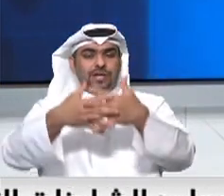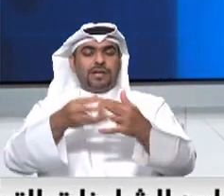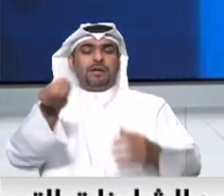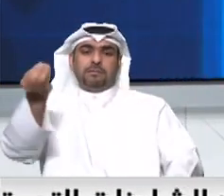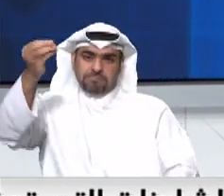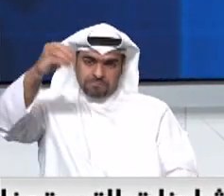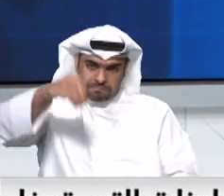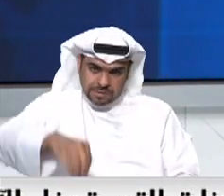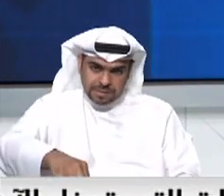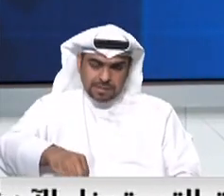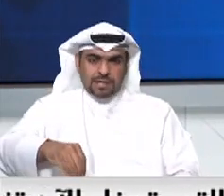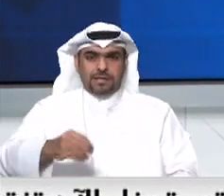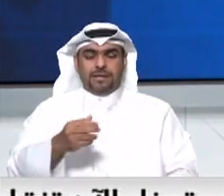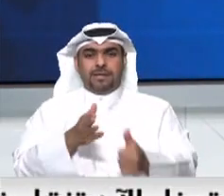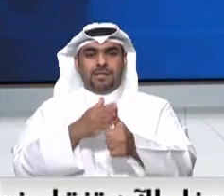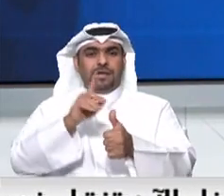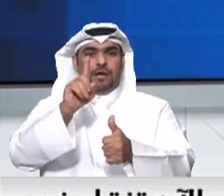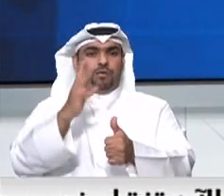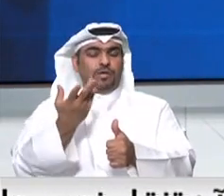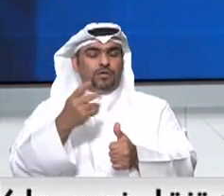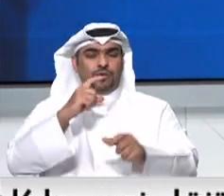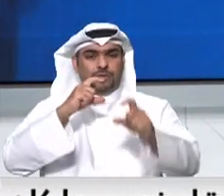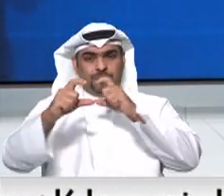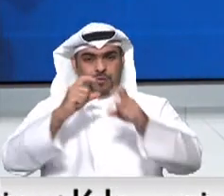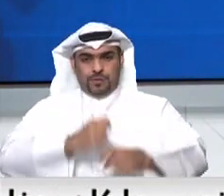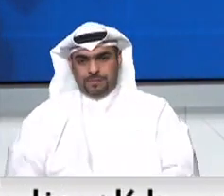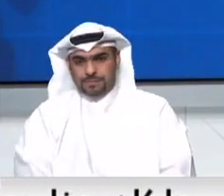قطاع الخدمات المالية. إلى التفاصيل.